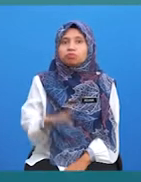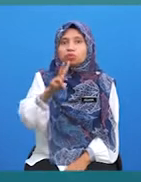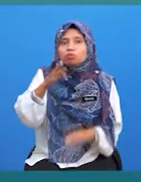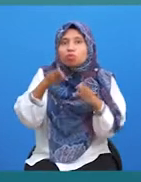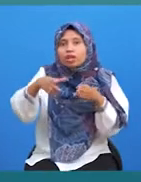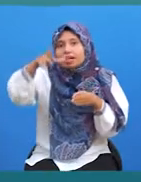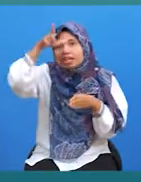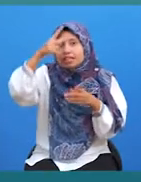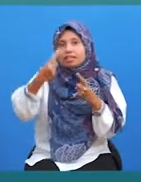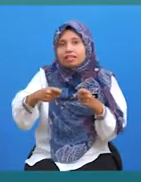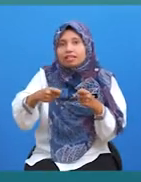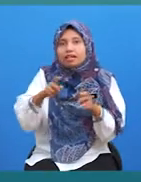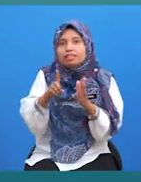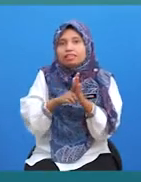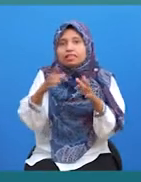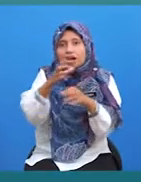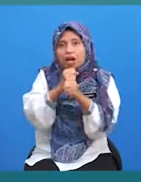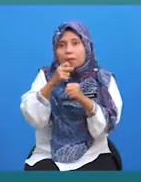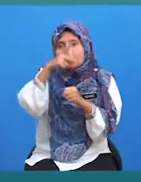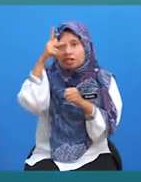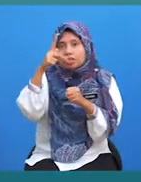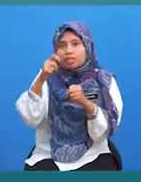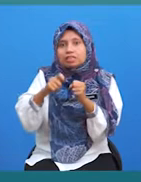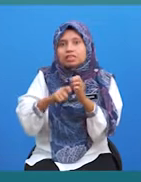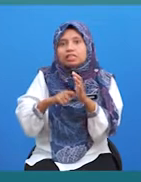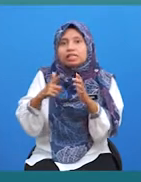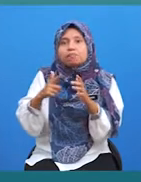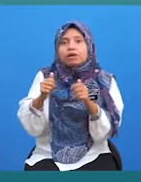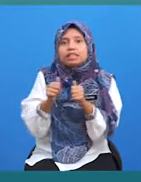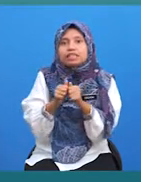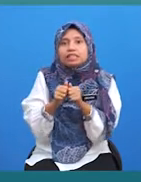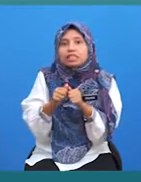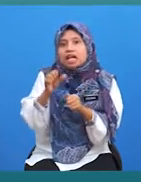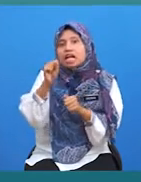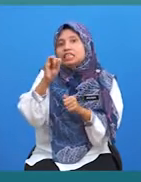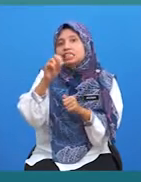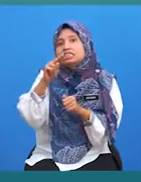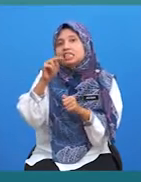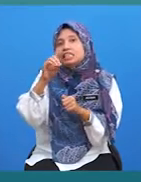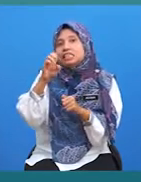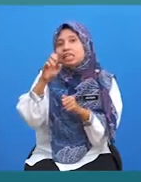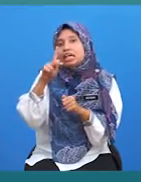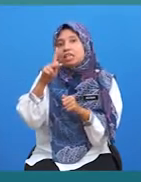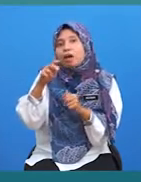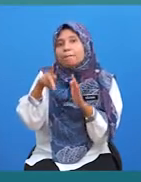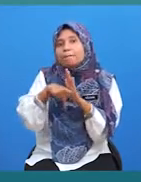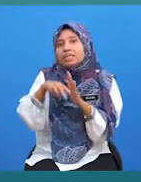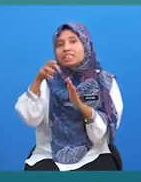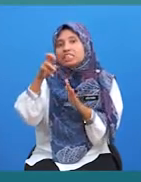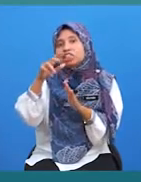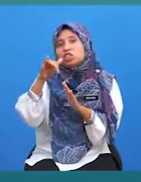lelaki telah ditangkap kerana kesalahan terlibat dengan sindiket